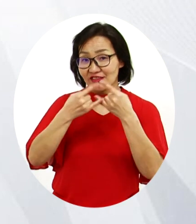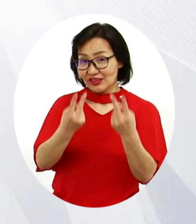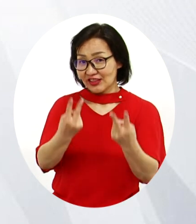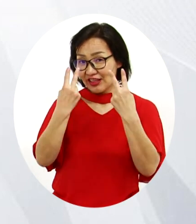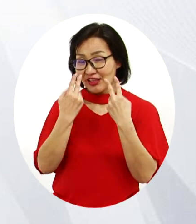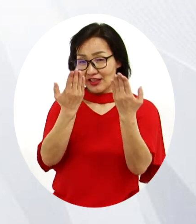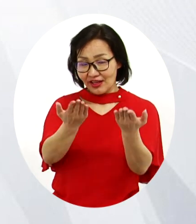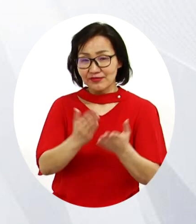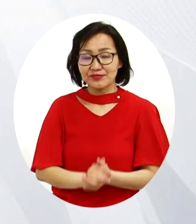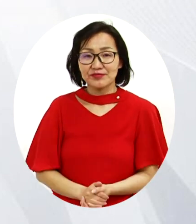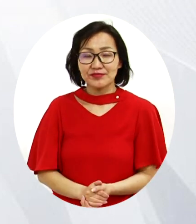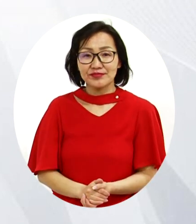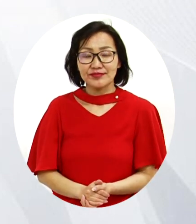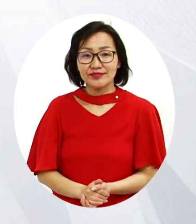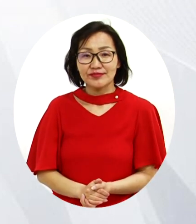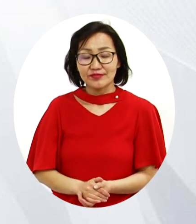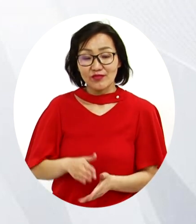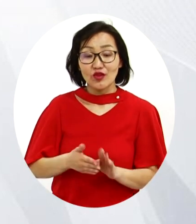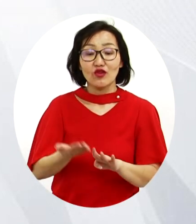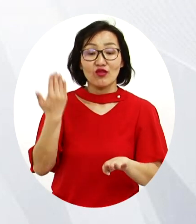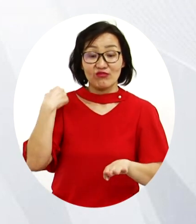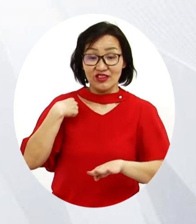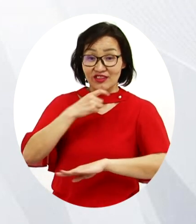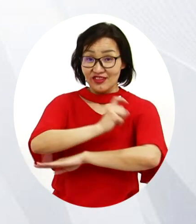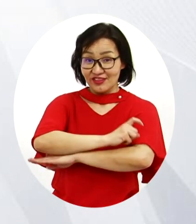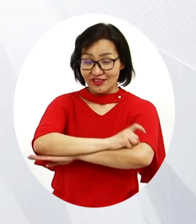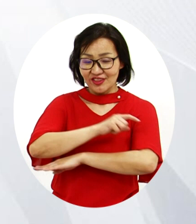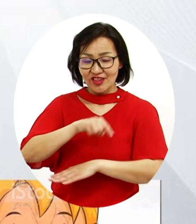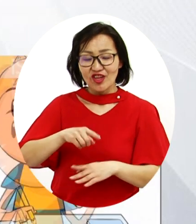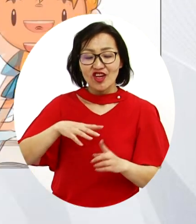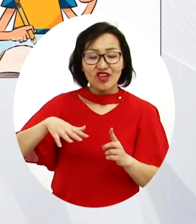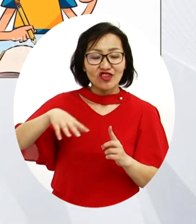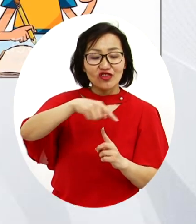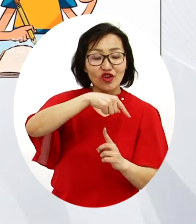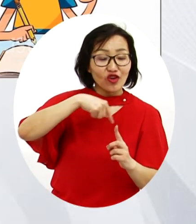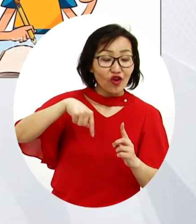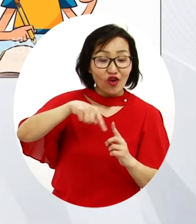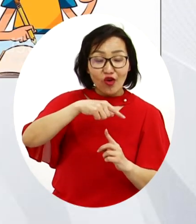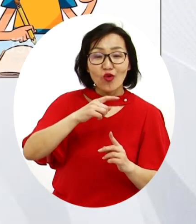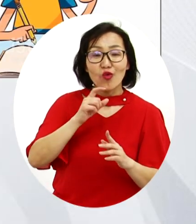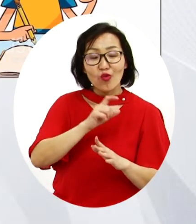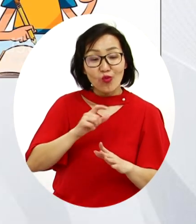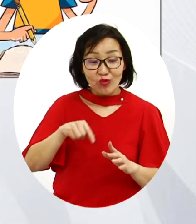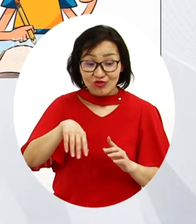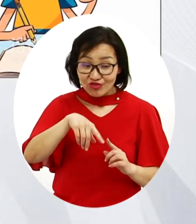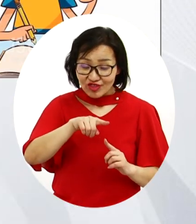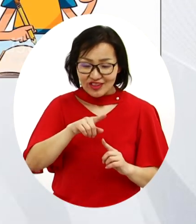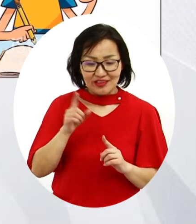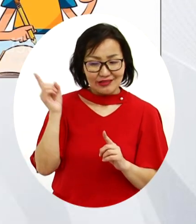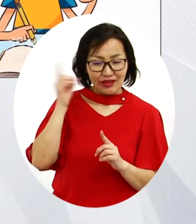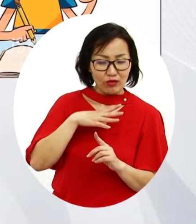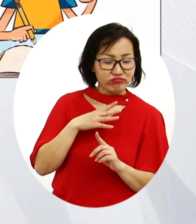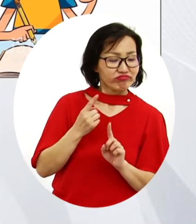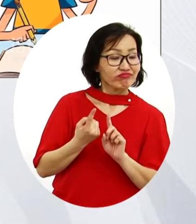дэлгэцэндээ ойртон суугаарай хүүхдүүдээ. Бид өмнөх хичээлээрээ иргэн тойрныхоо хүмүүсийн ач тусыг